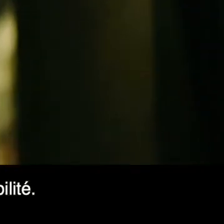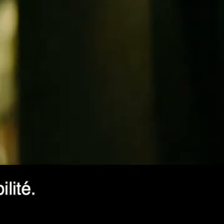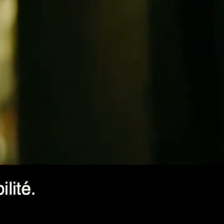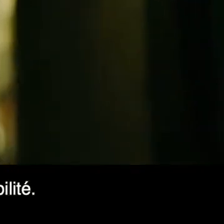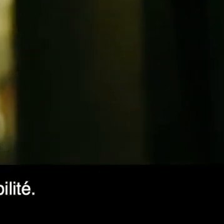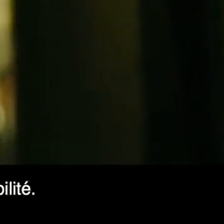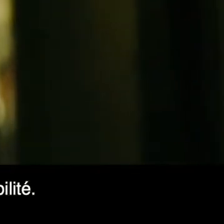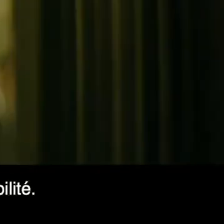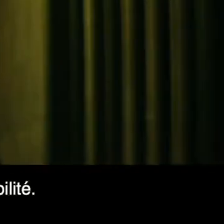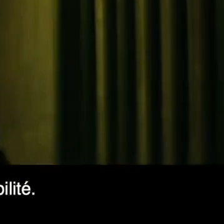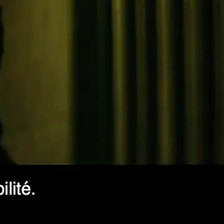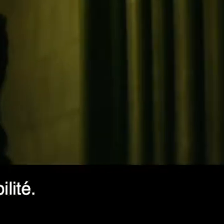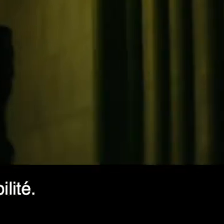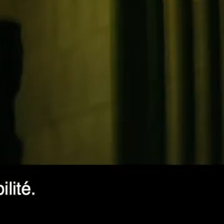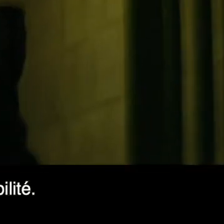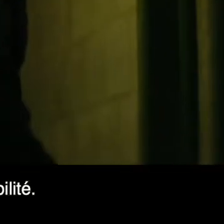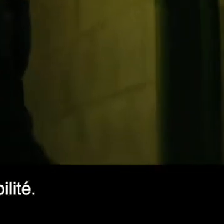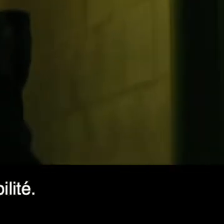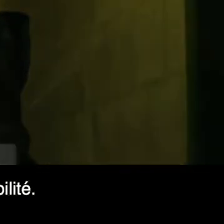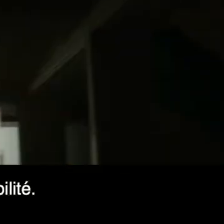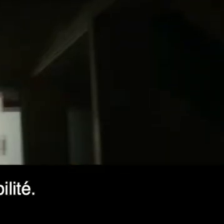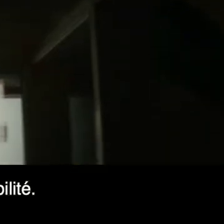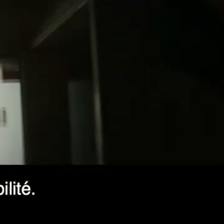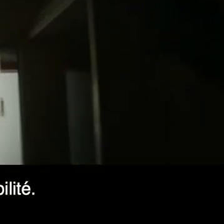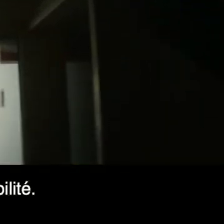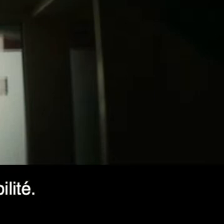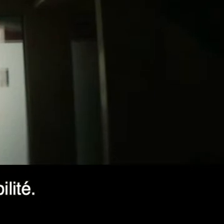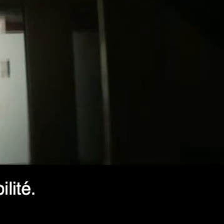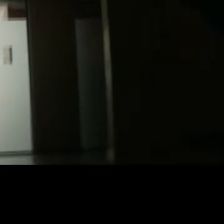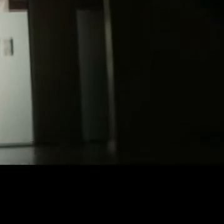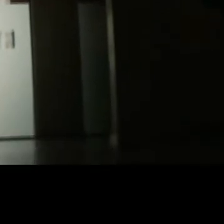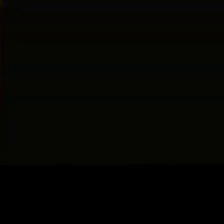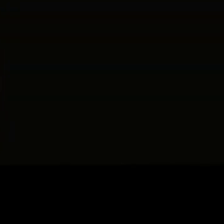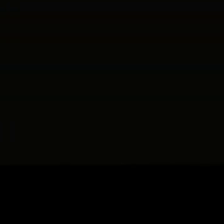Chacun a un rôle à jouer. Une responsabilité.